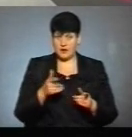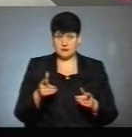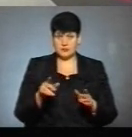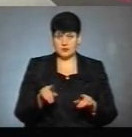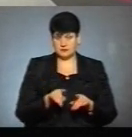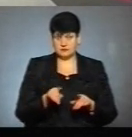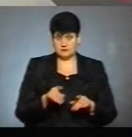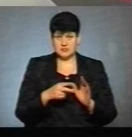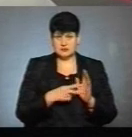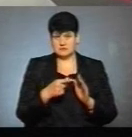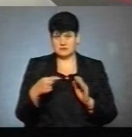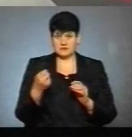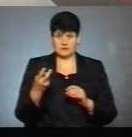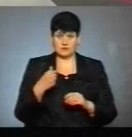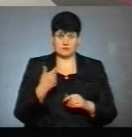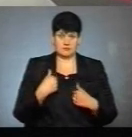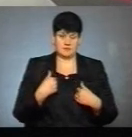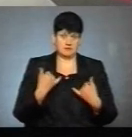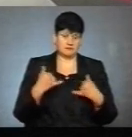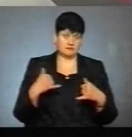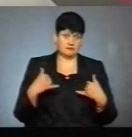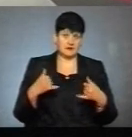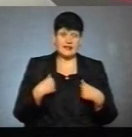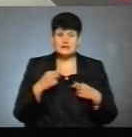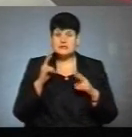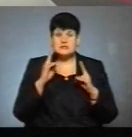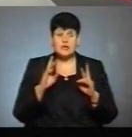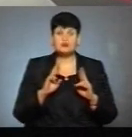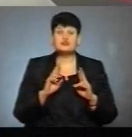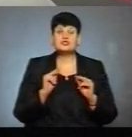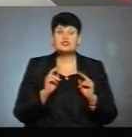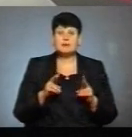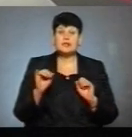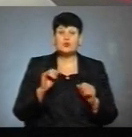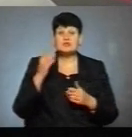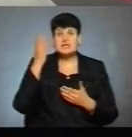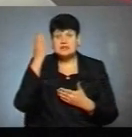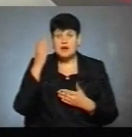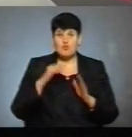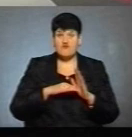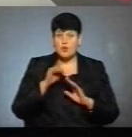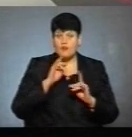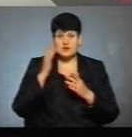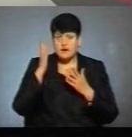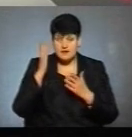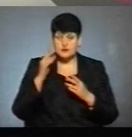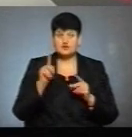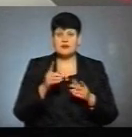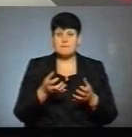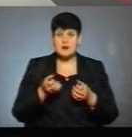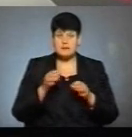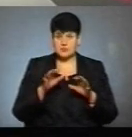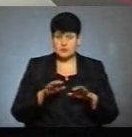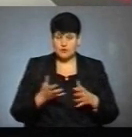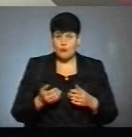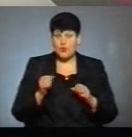застави. І для мене це парадокс. Я не знаю, чим керуються там, чим керуються в Верховній Раді, що вони таке приймають. Можливо,